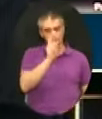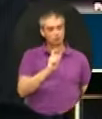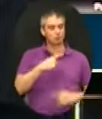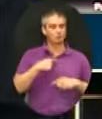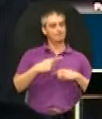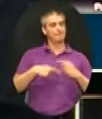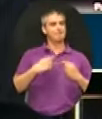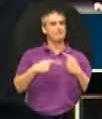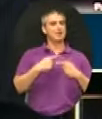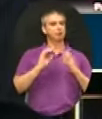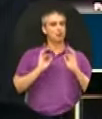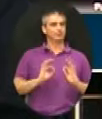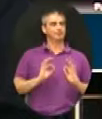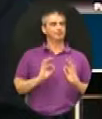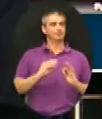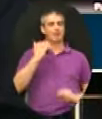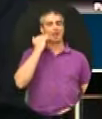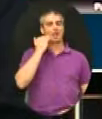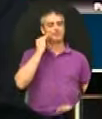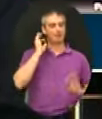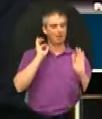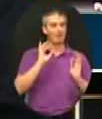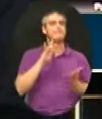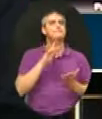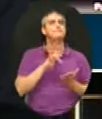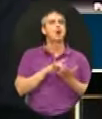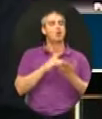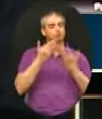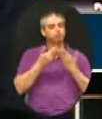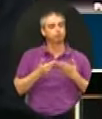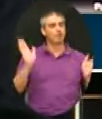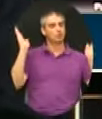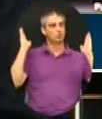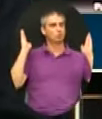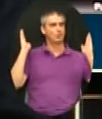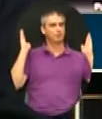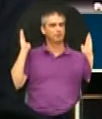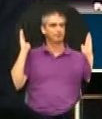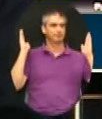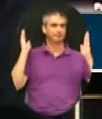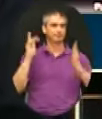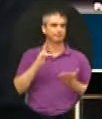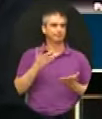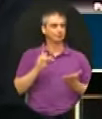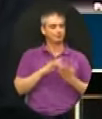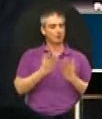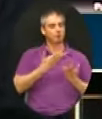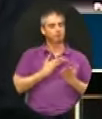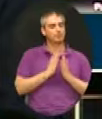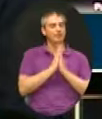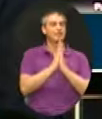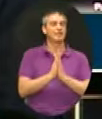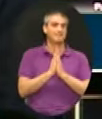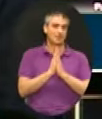המסורתי של אמריקה כמקום פתוח, כמקום של תקווה,